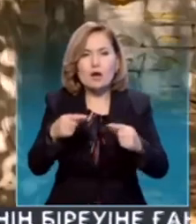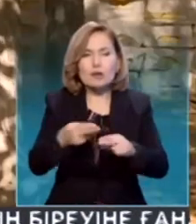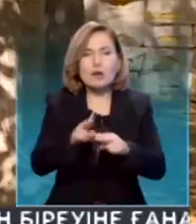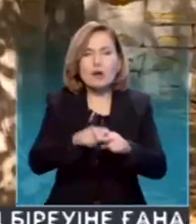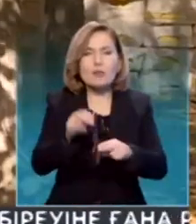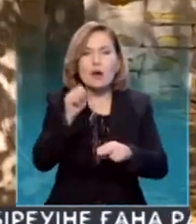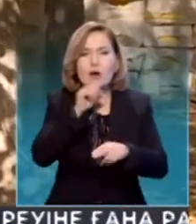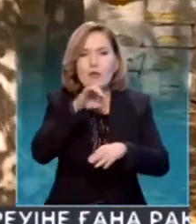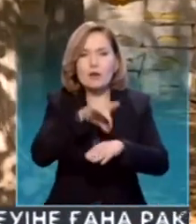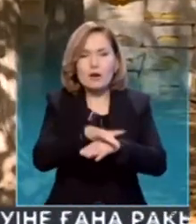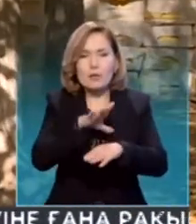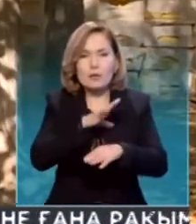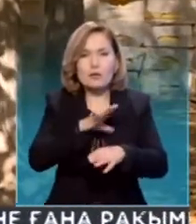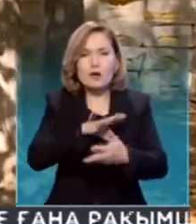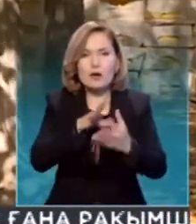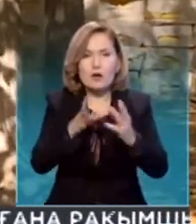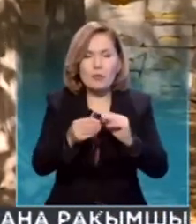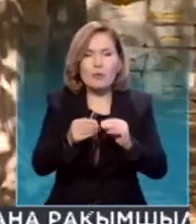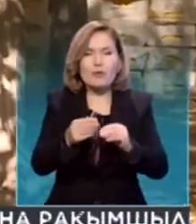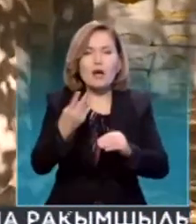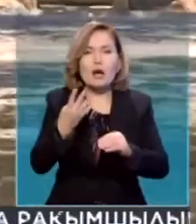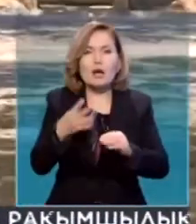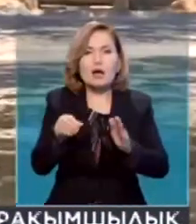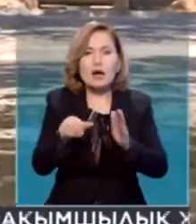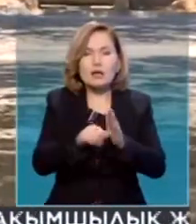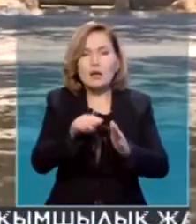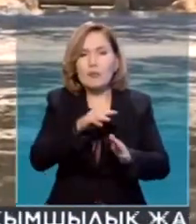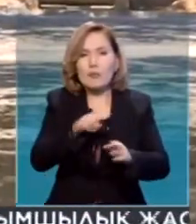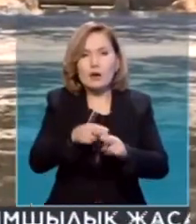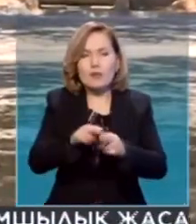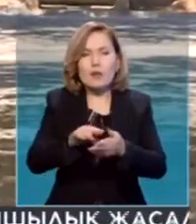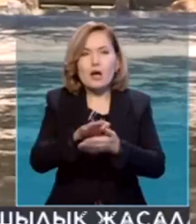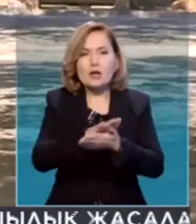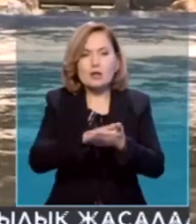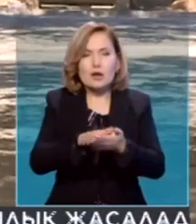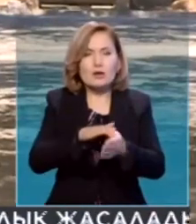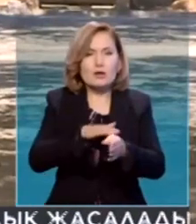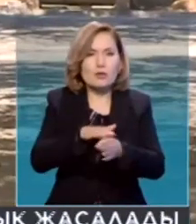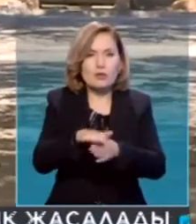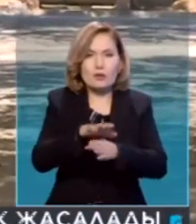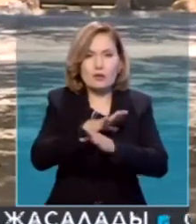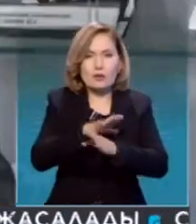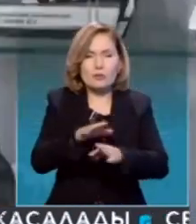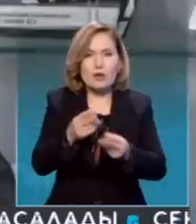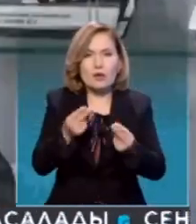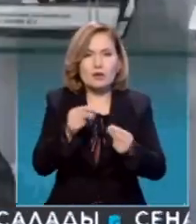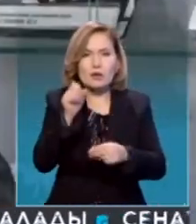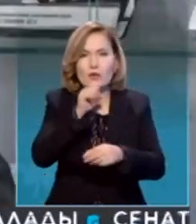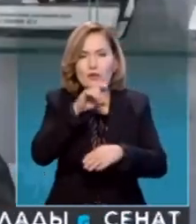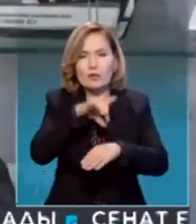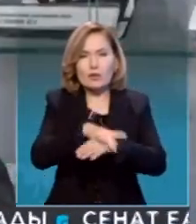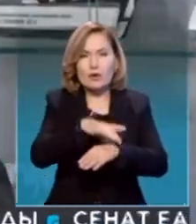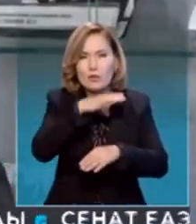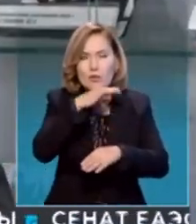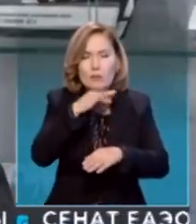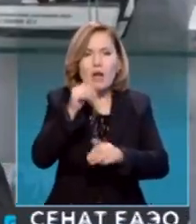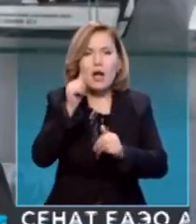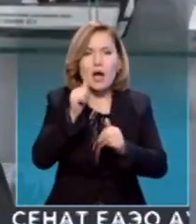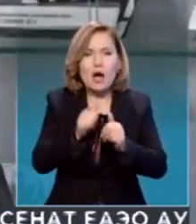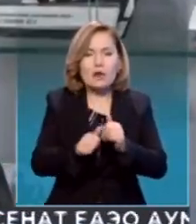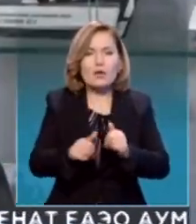жұмыстары жүргізілгені белгілі болды. Ал 46 миллион теңгеге ешқандай шаруа атқарылмаған анықталды. Мемлекетімізде әр